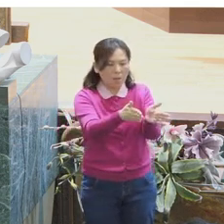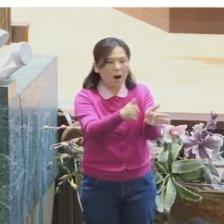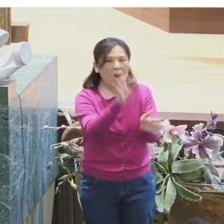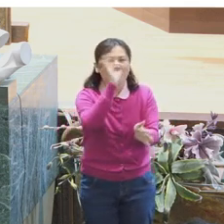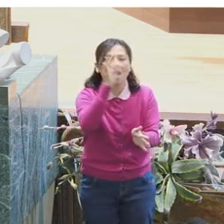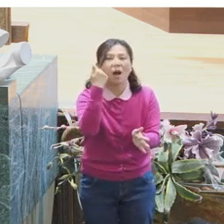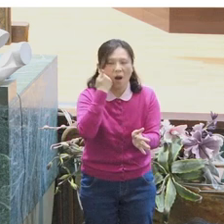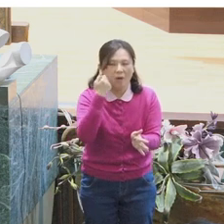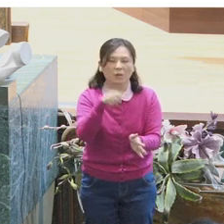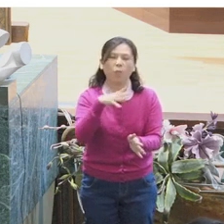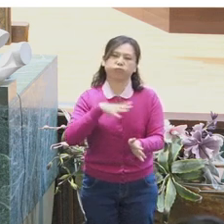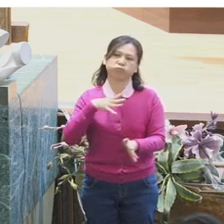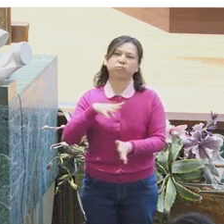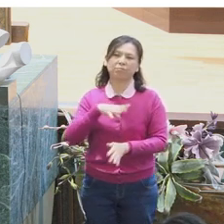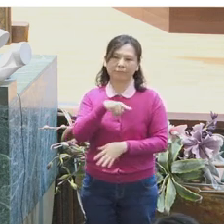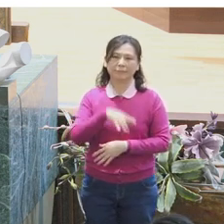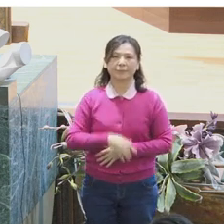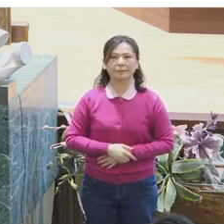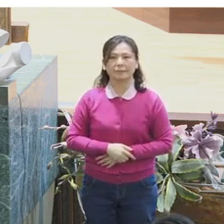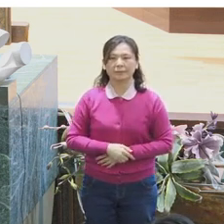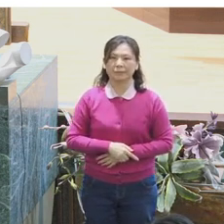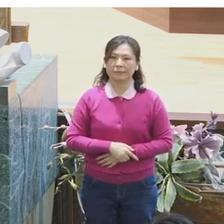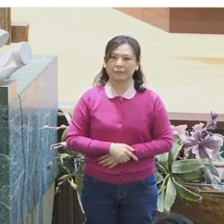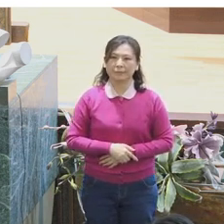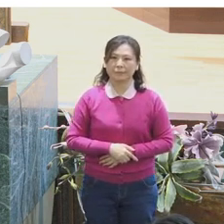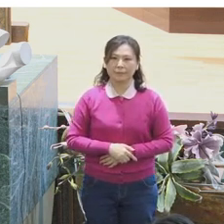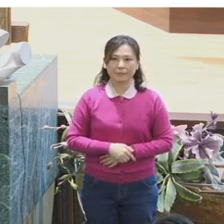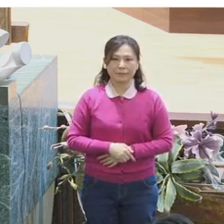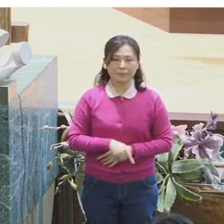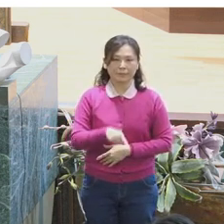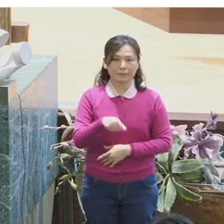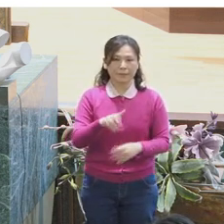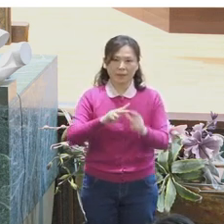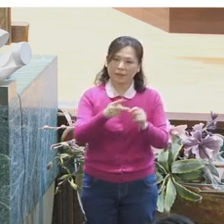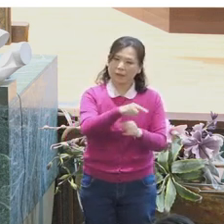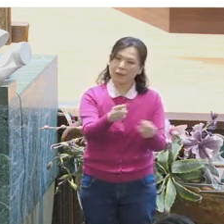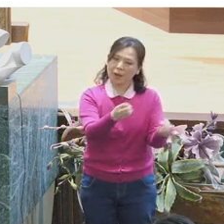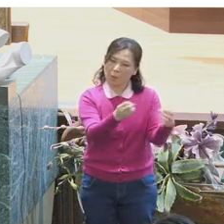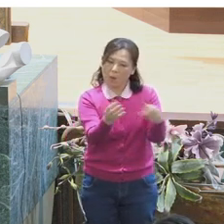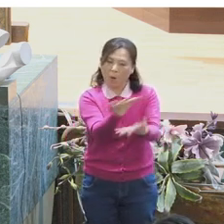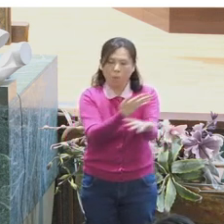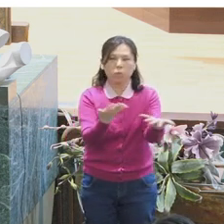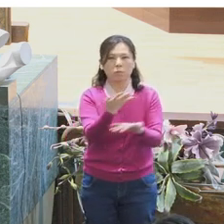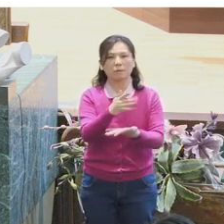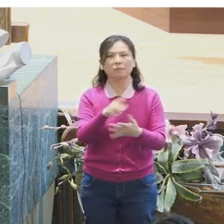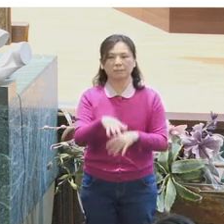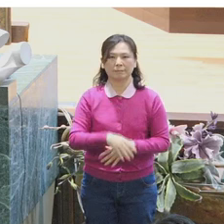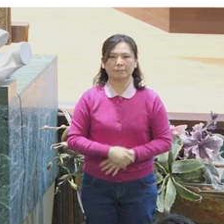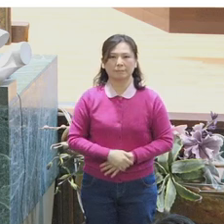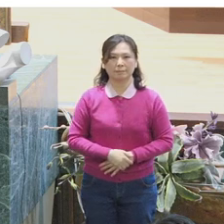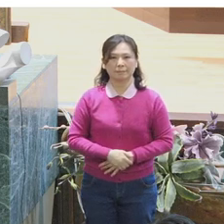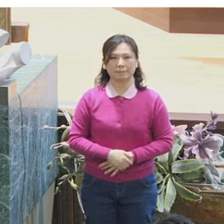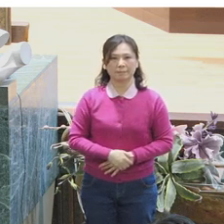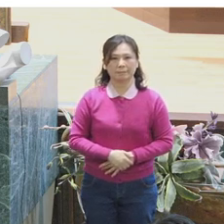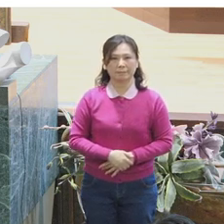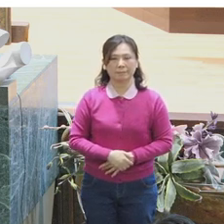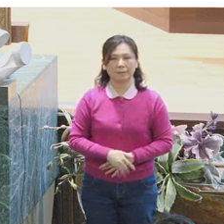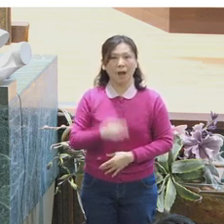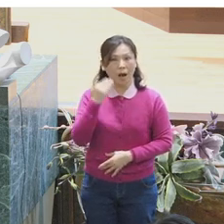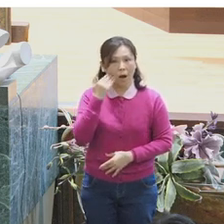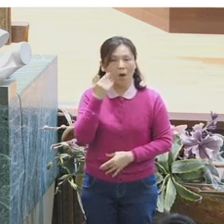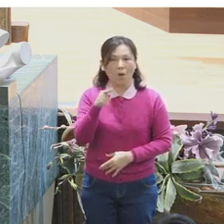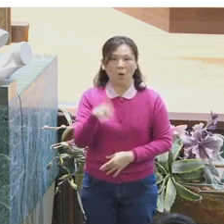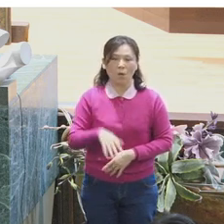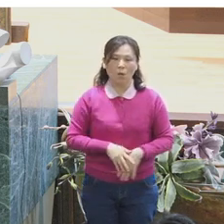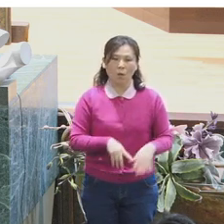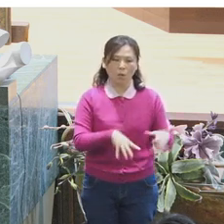去找这个部落的这个组织的哪的谁去跟他互动，可是呢？如果你每个